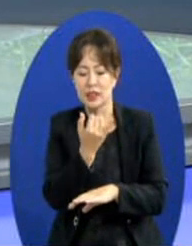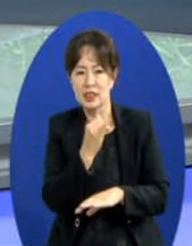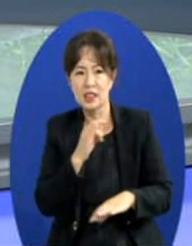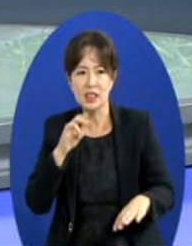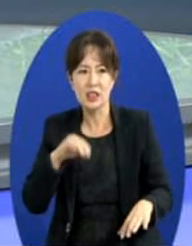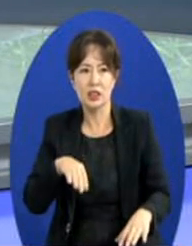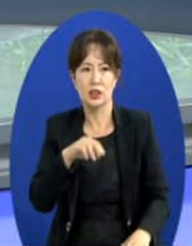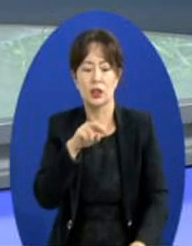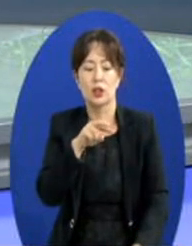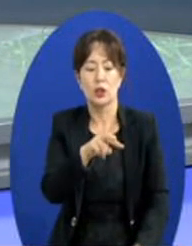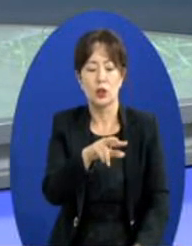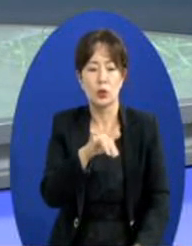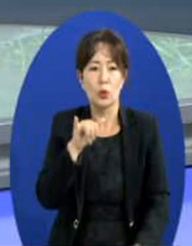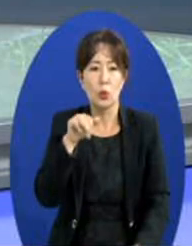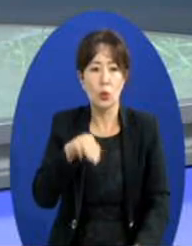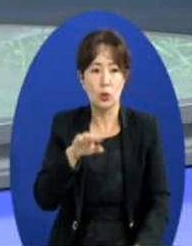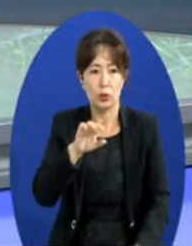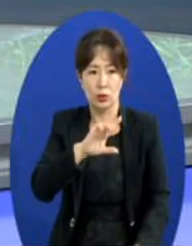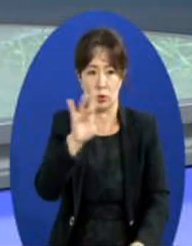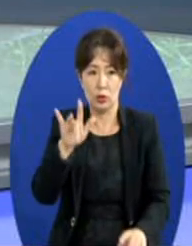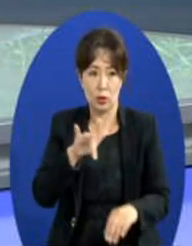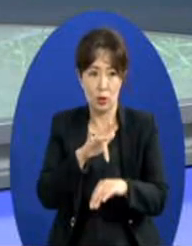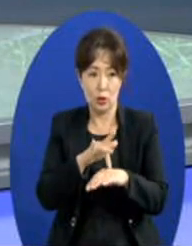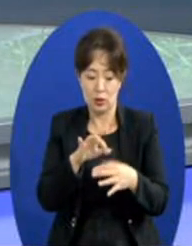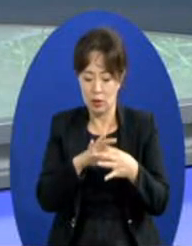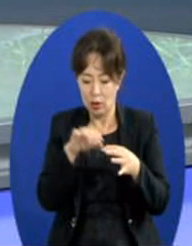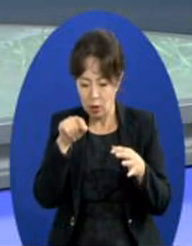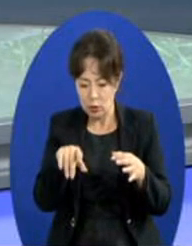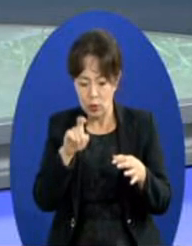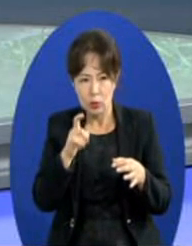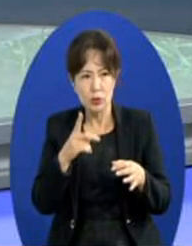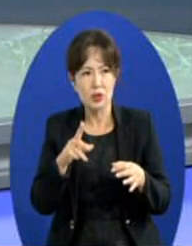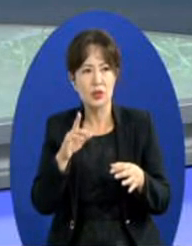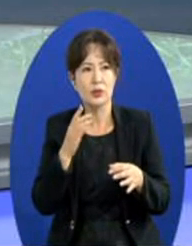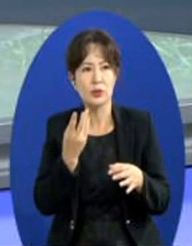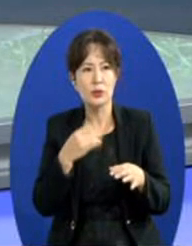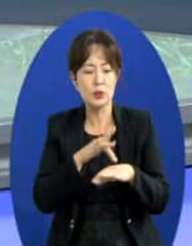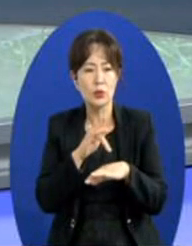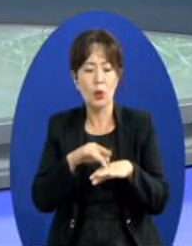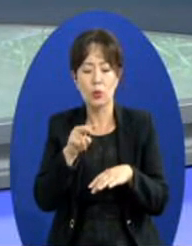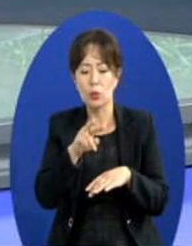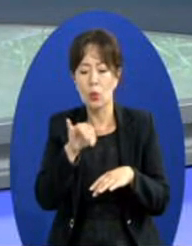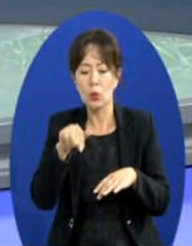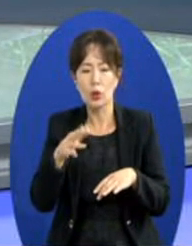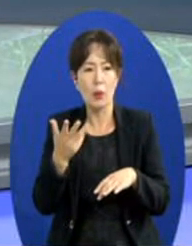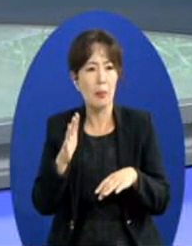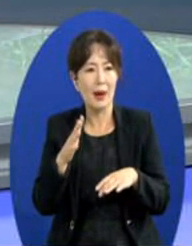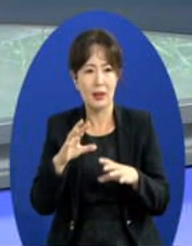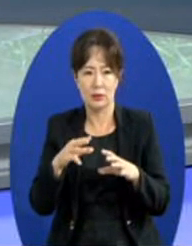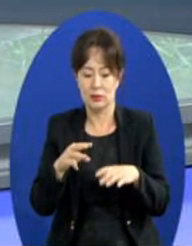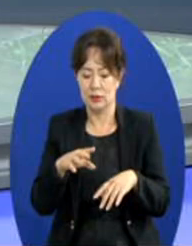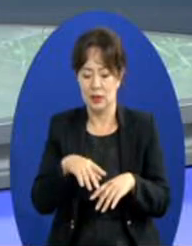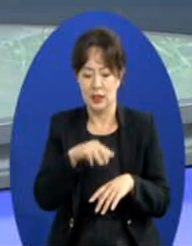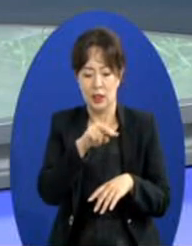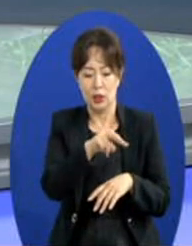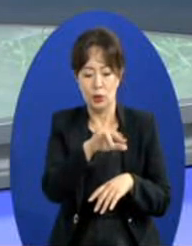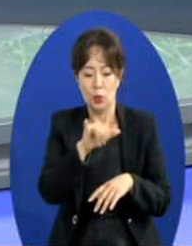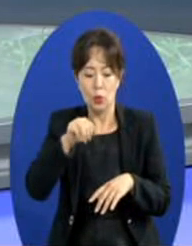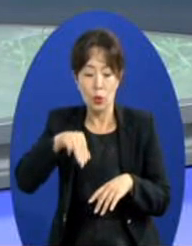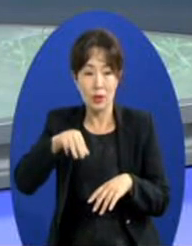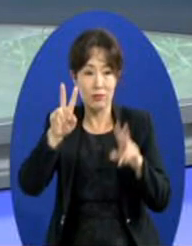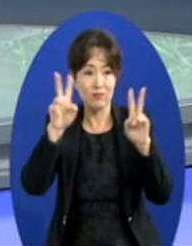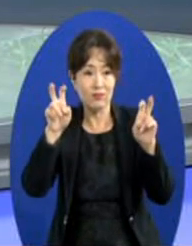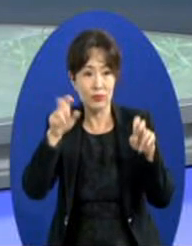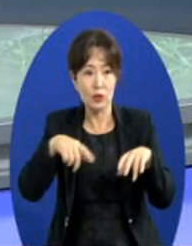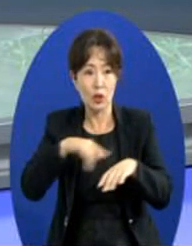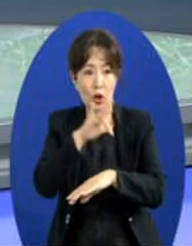Тэгвэл Тэнгэрийн хүү Шаньё гэсэн бичигтэй нэгэн жижиг ваар олдсноор хөндөөгийн нийслэл Лууд хот байж болзошгүй тухайд дэлхийд анхудаа олдсон сэжүүр юм а